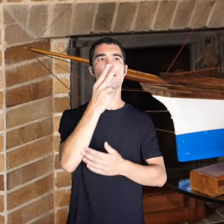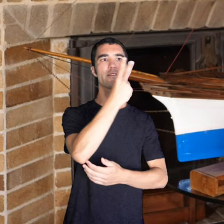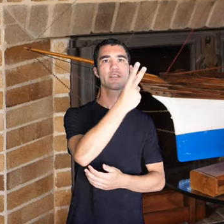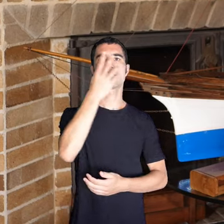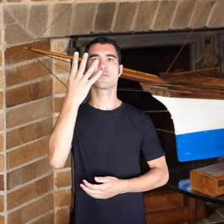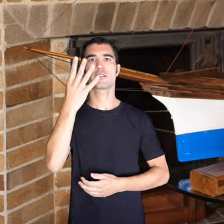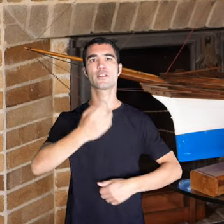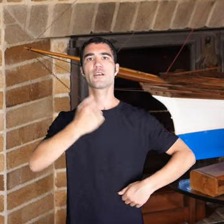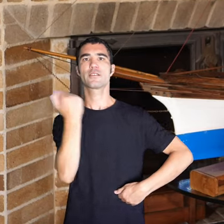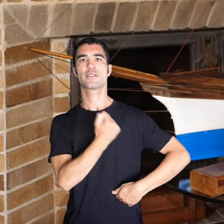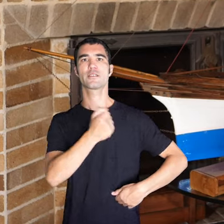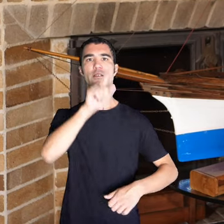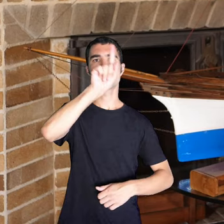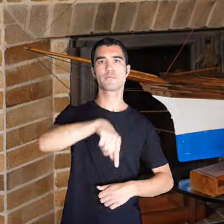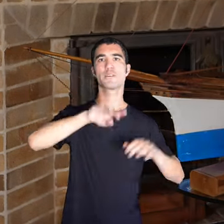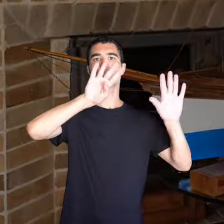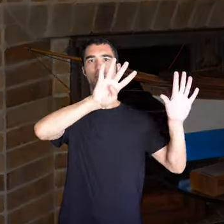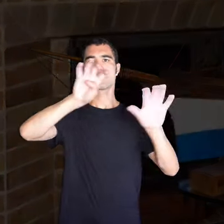de desembre de